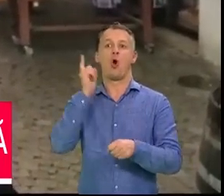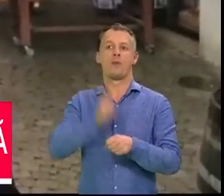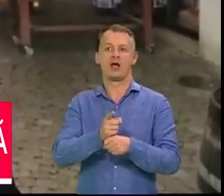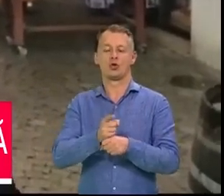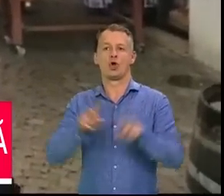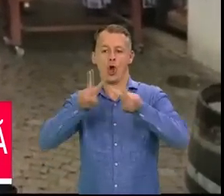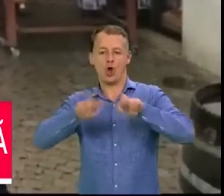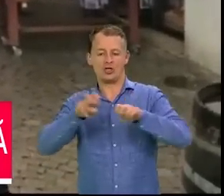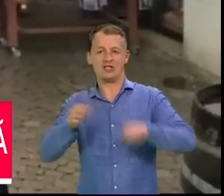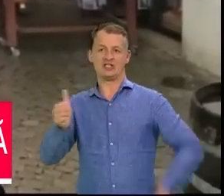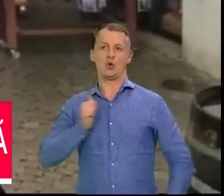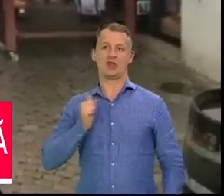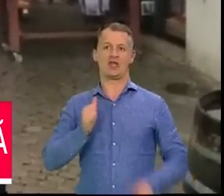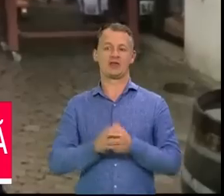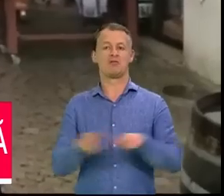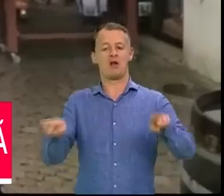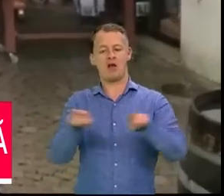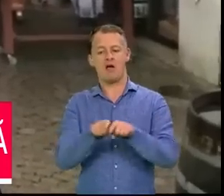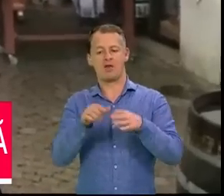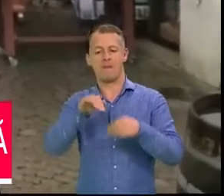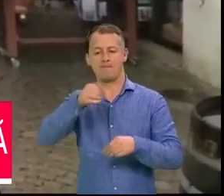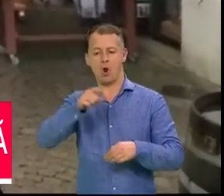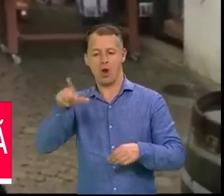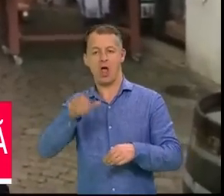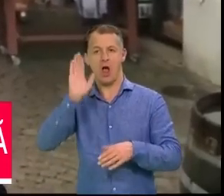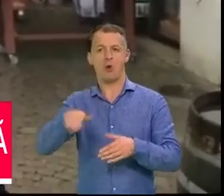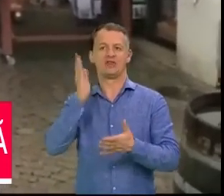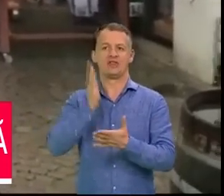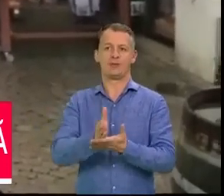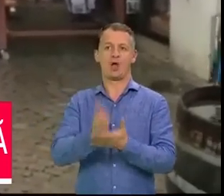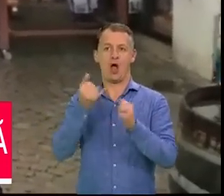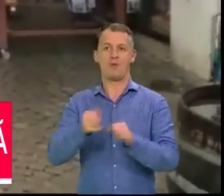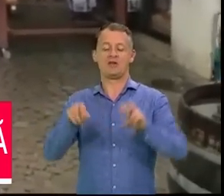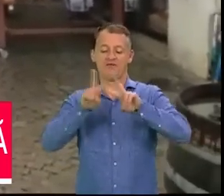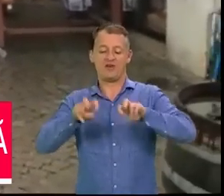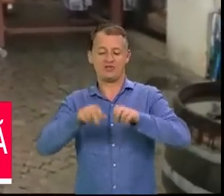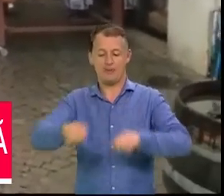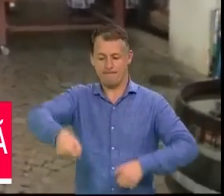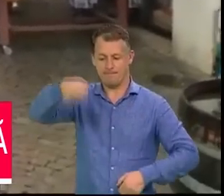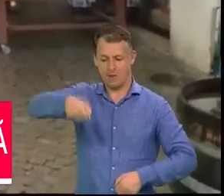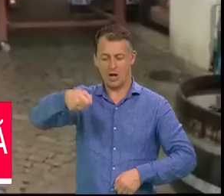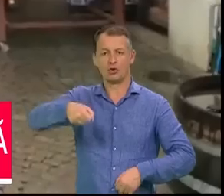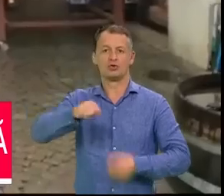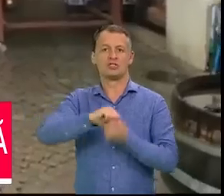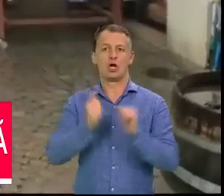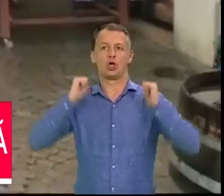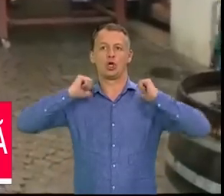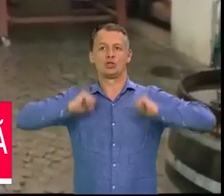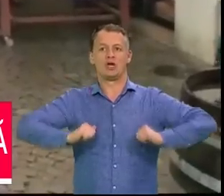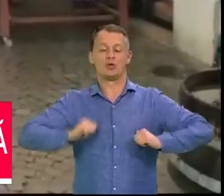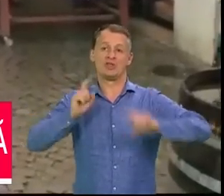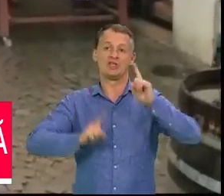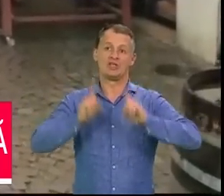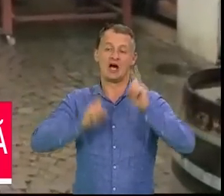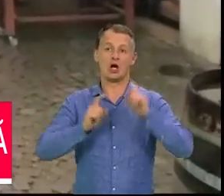de securitate, la fel cum marile centre comerciale au dreptul să-ți verifice bagajul, geanta sau ghiozdanul în cazul